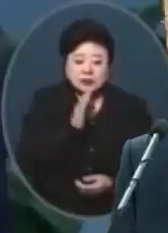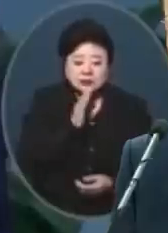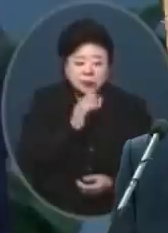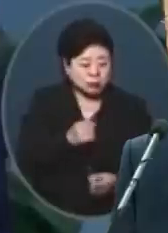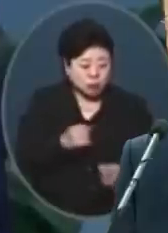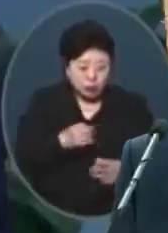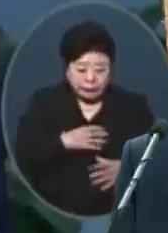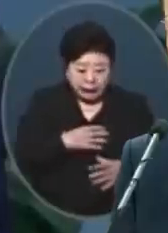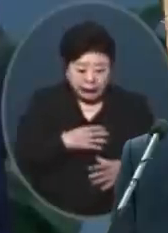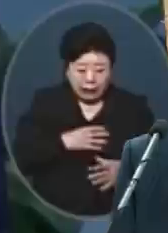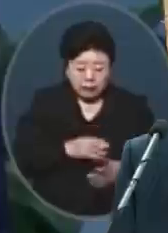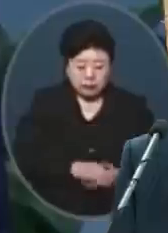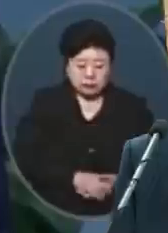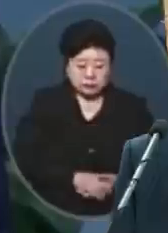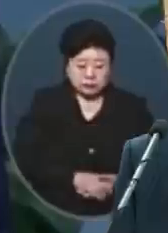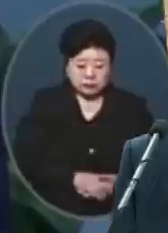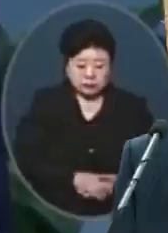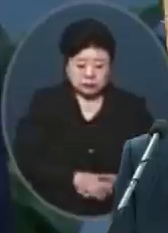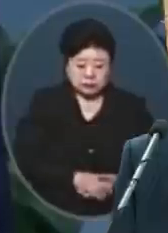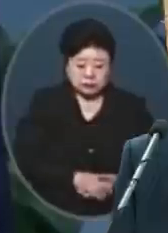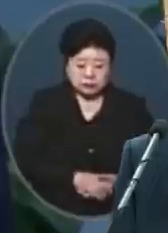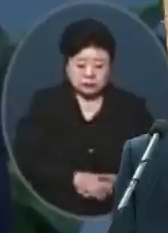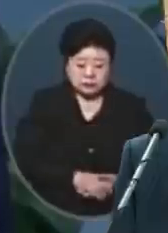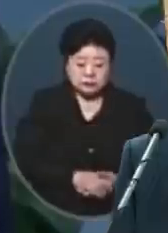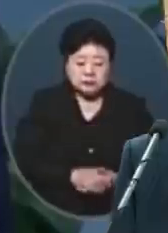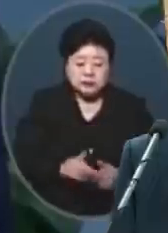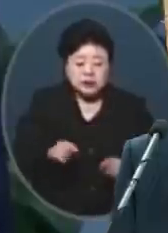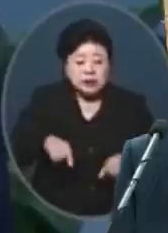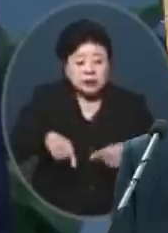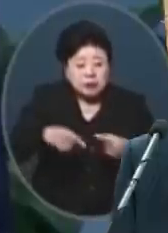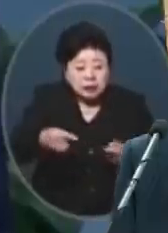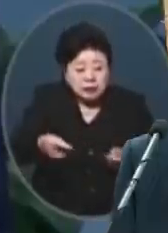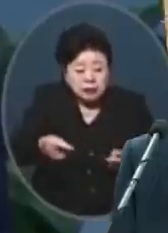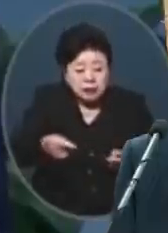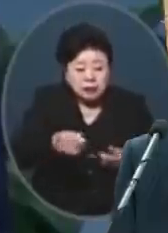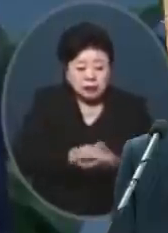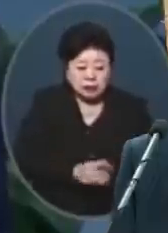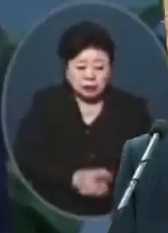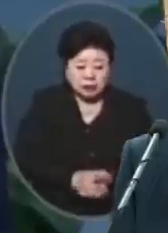참말로 드리지 않습니다 아니요 여기는 돈 안냅니다